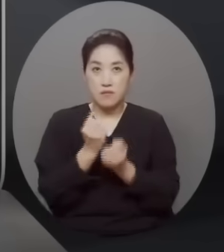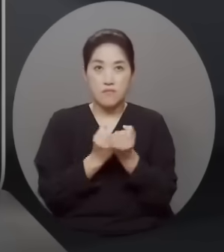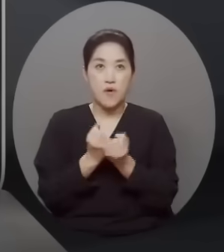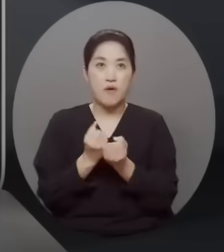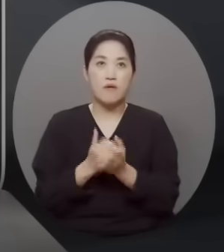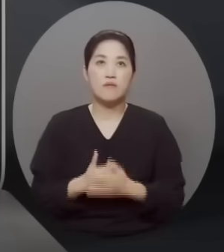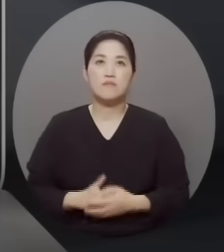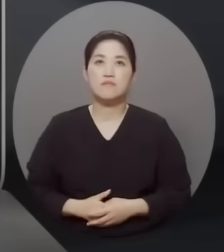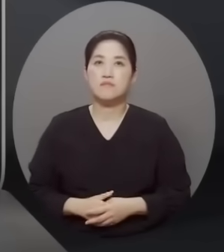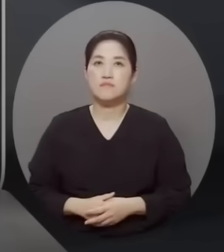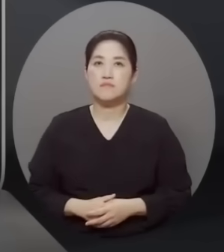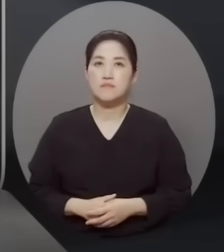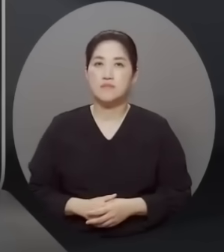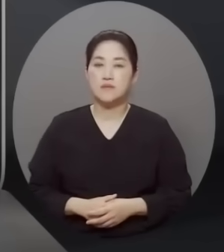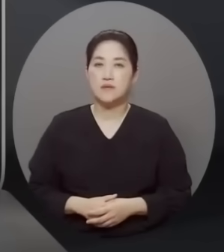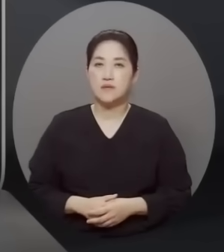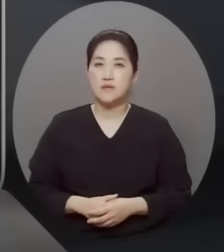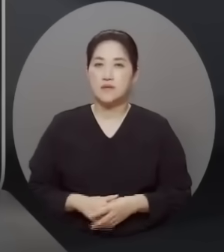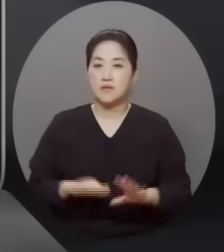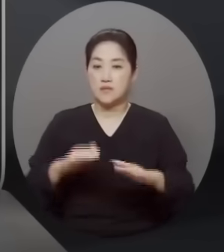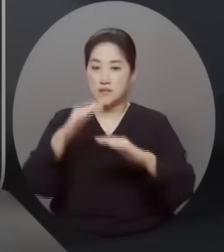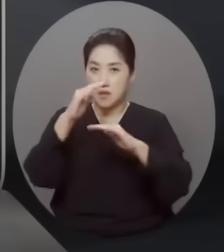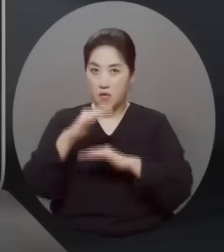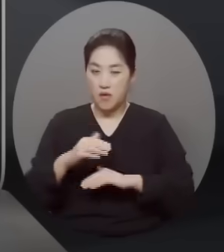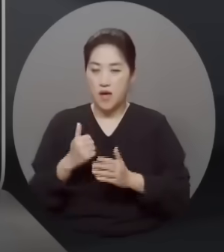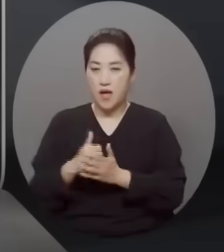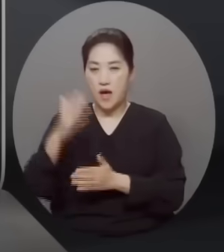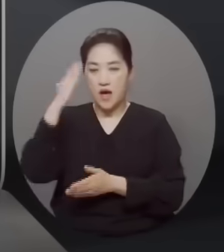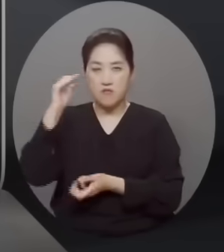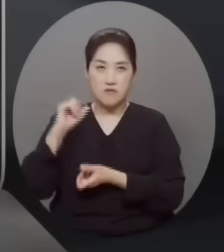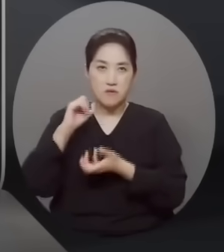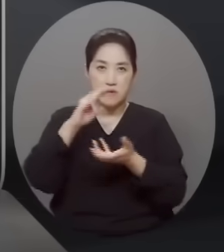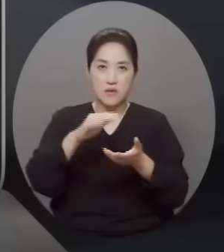설명했습니다. 저널은 한국이 지원한 포탄 크기를